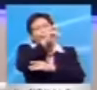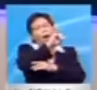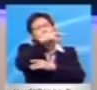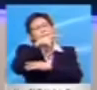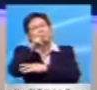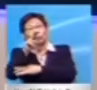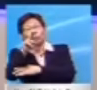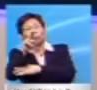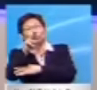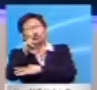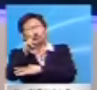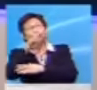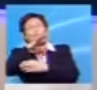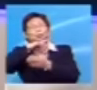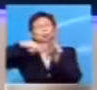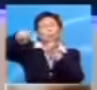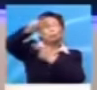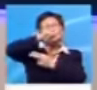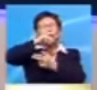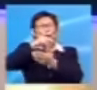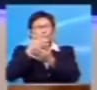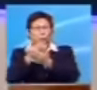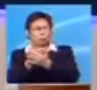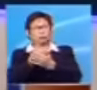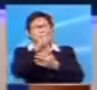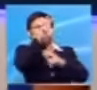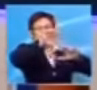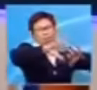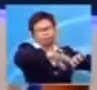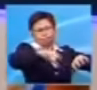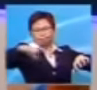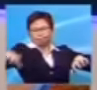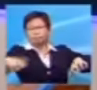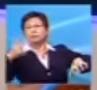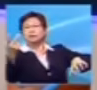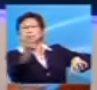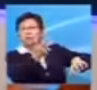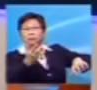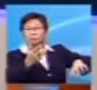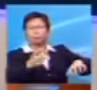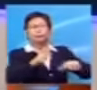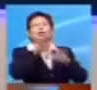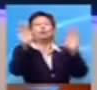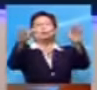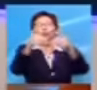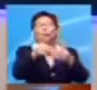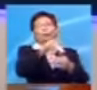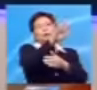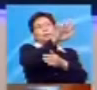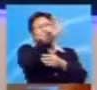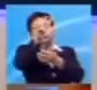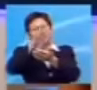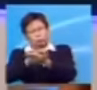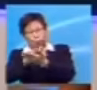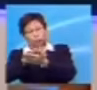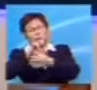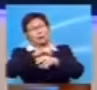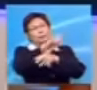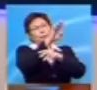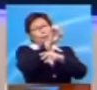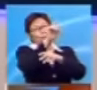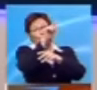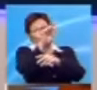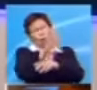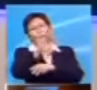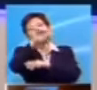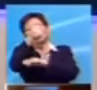pencemaran udara Ipu tidak sihat di tiga daerah berkenaan penutupan membabitkan 53 buah sekolah di buford 10